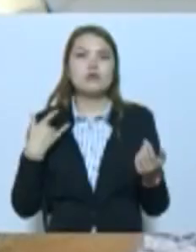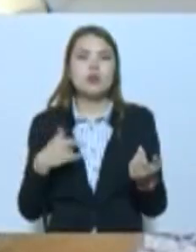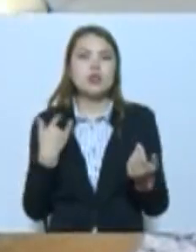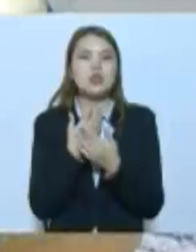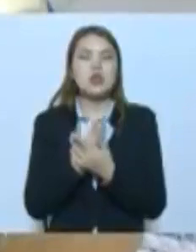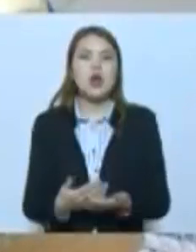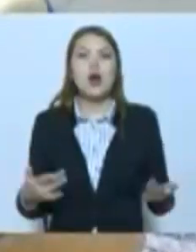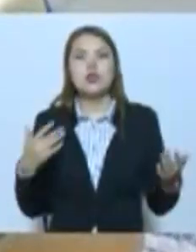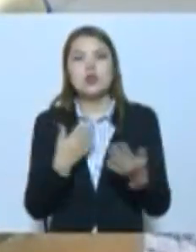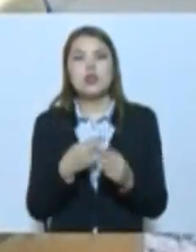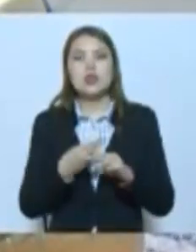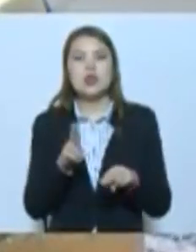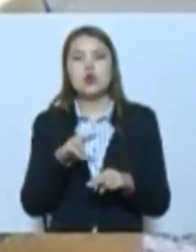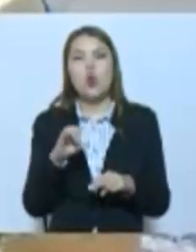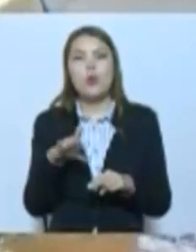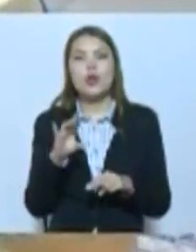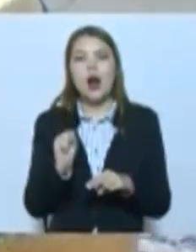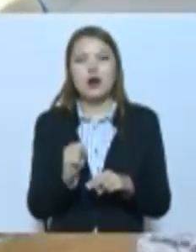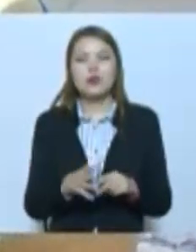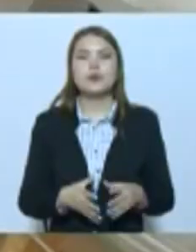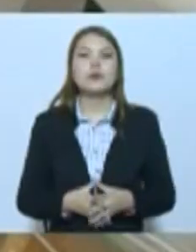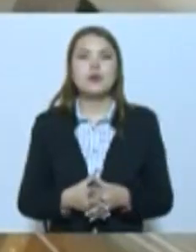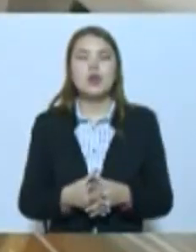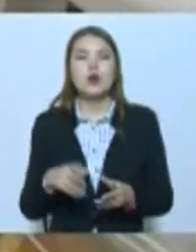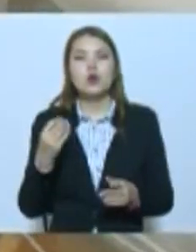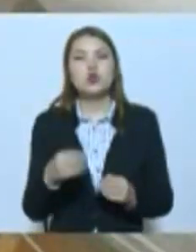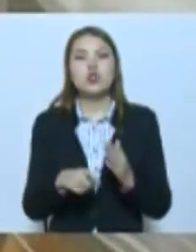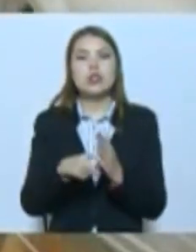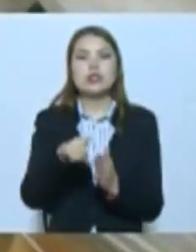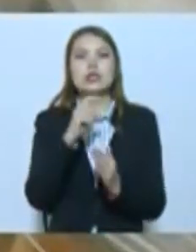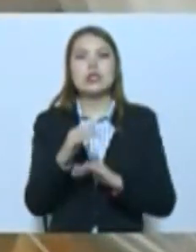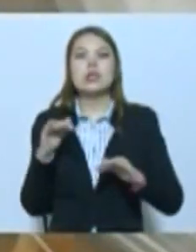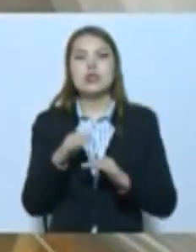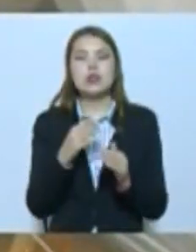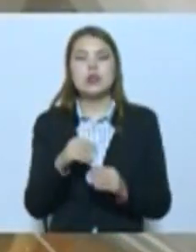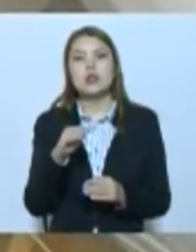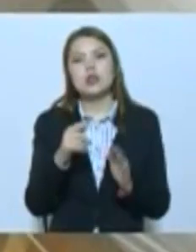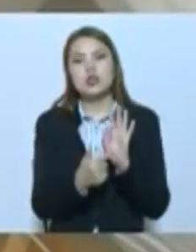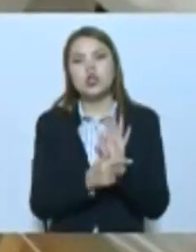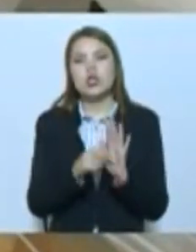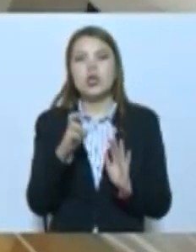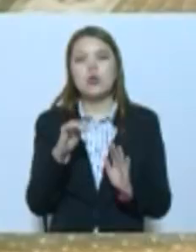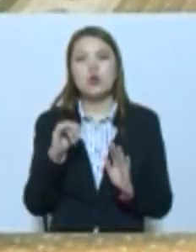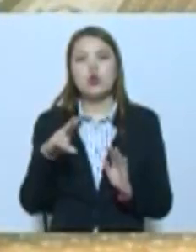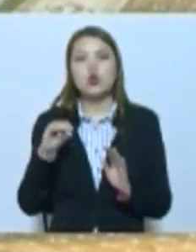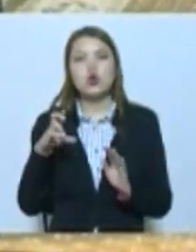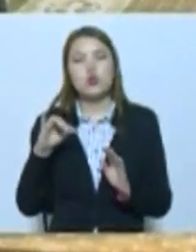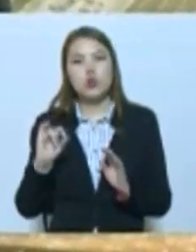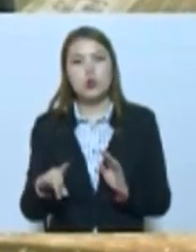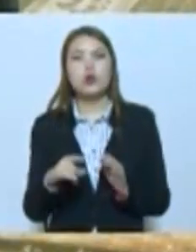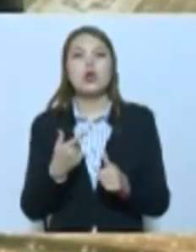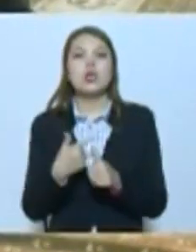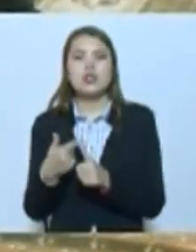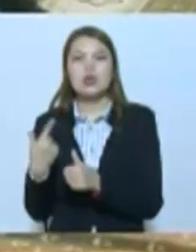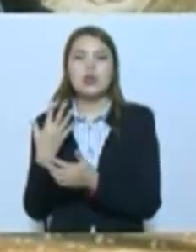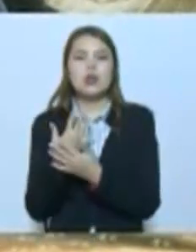народном двухструнном щипковом инструменте домбре. Прозвучали такие музыкальные труды Жейта Булбул, Ускамбай Халмамбетула, Урлеу, Мурат